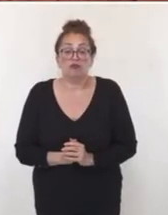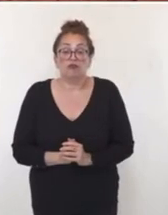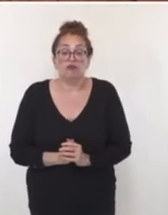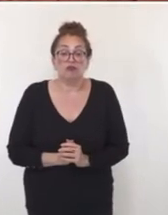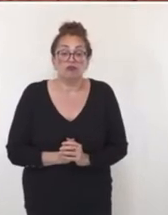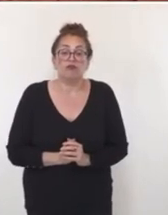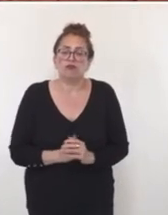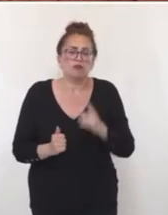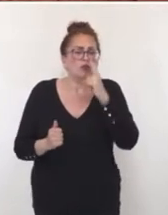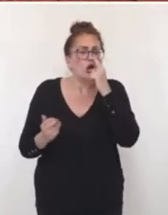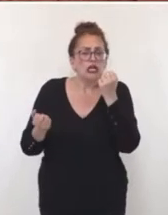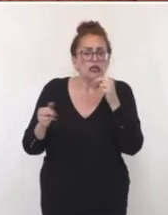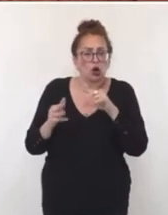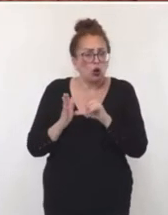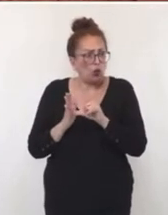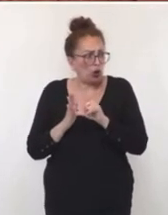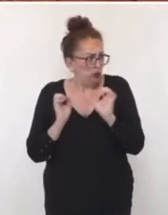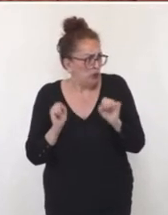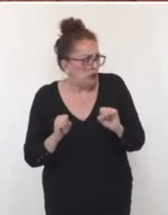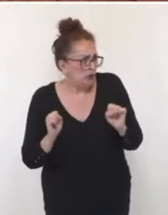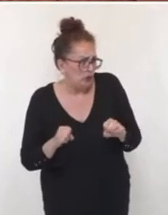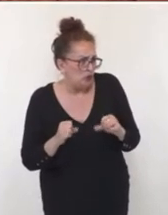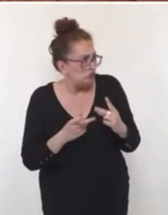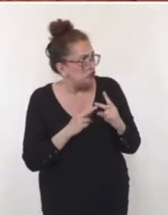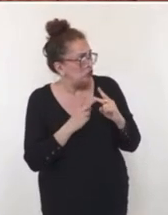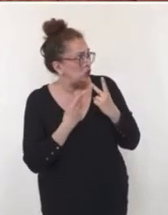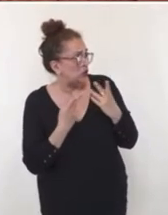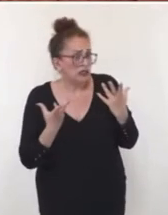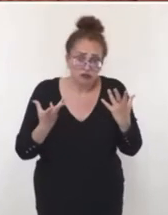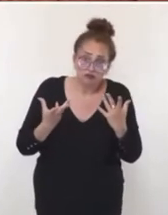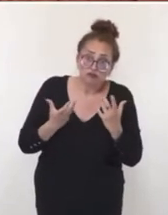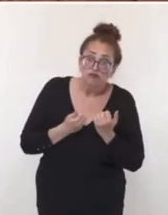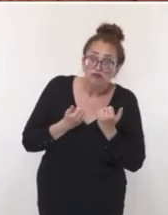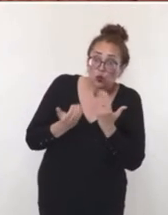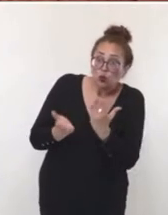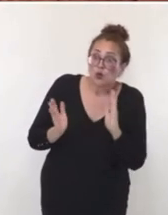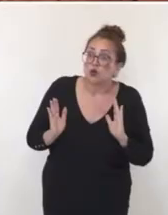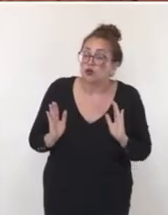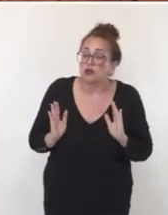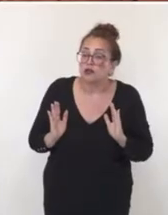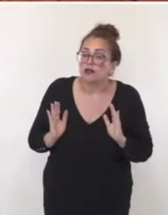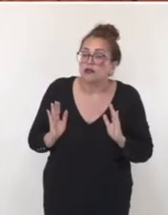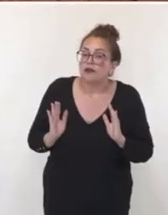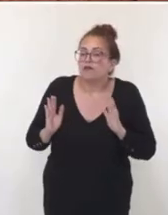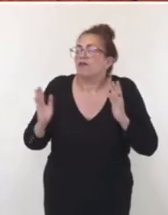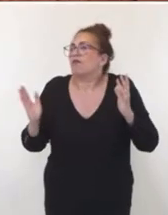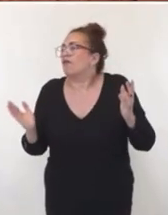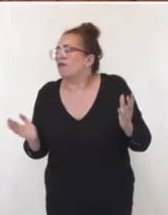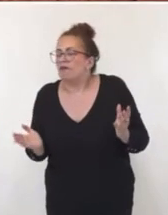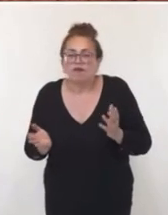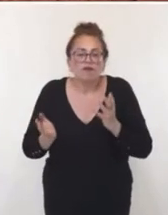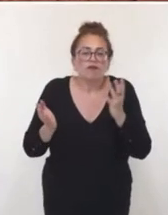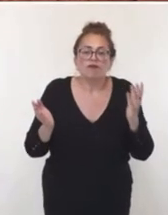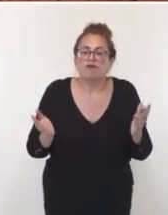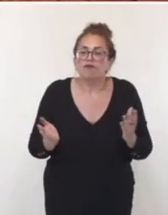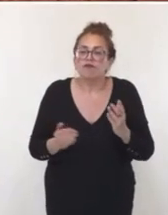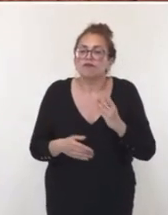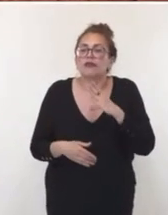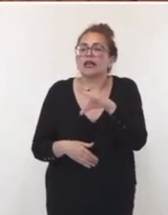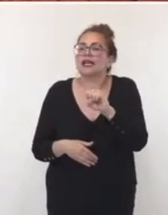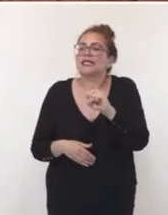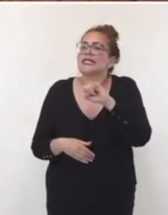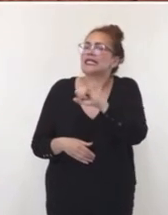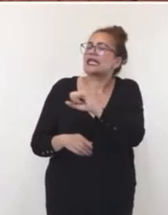la capacité légale et je crois que ça montrerait aussi, sans être un acte direct de ce CSI, ça montrerait